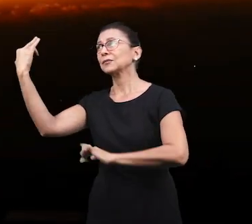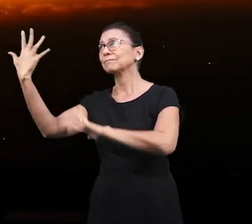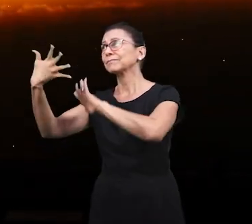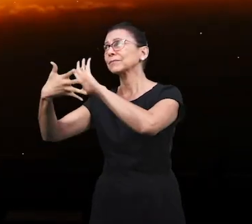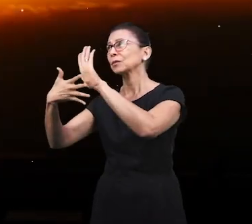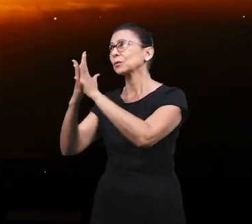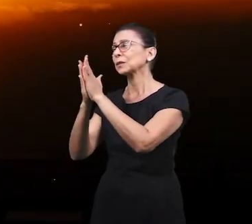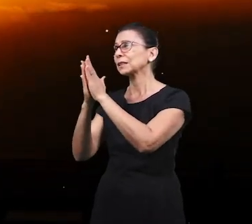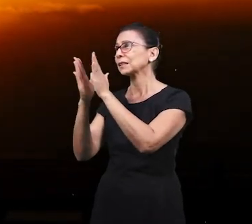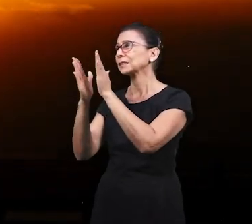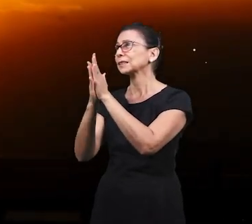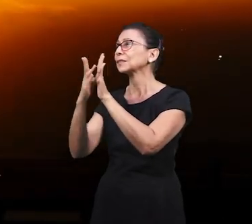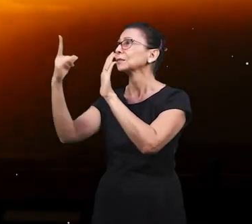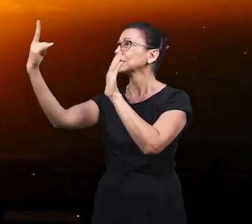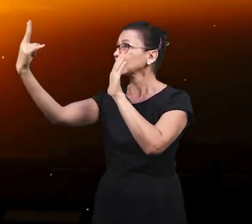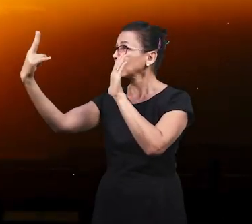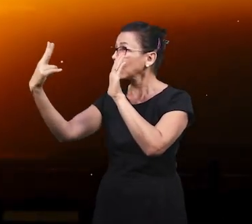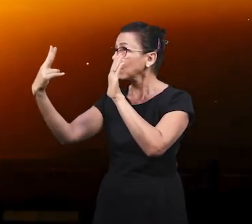Escuta-me,